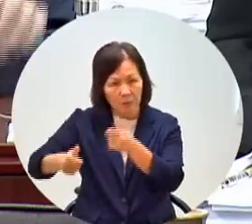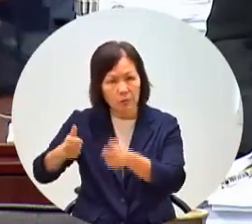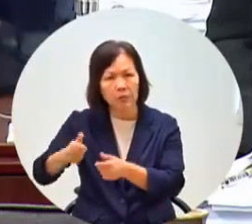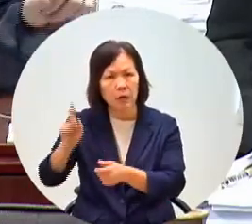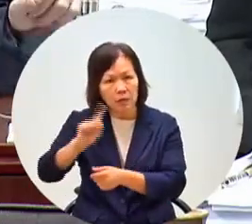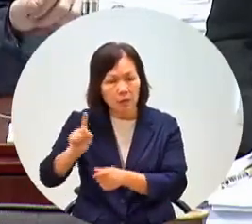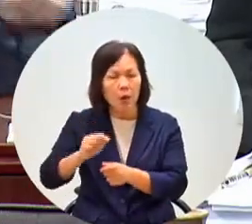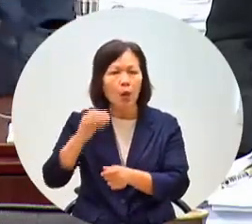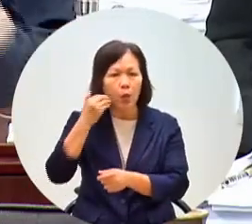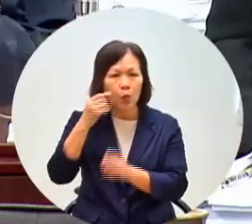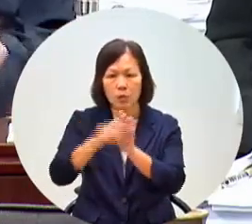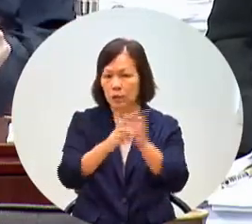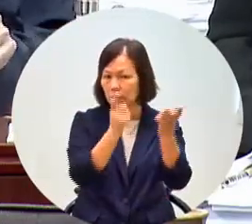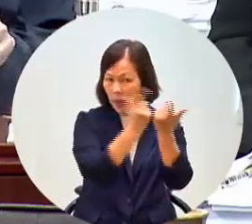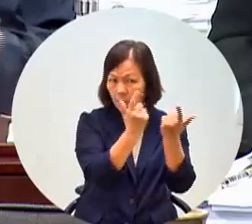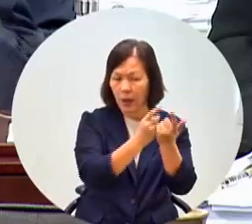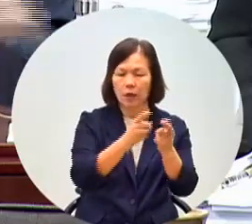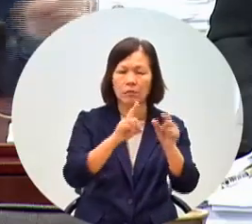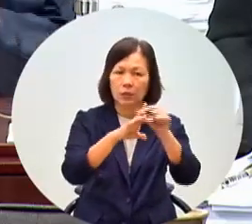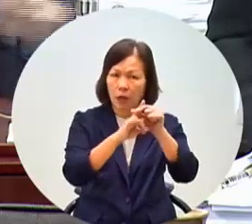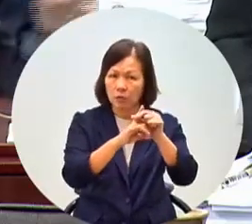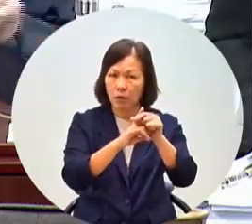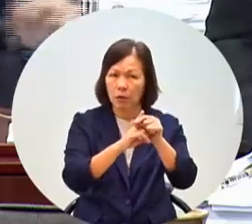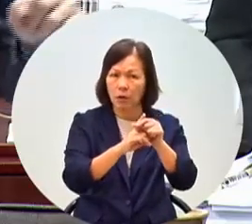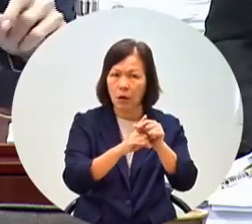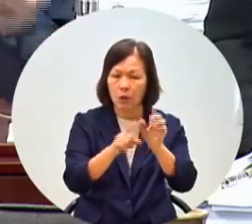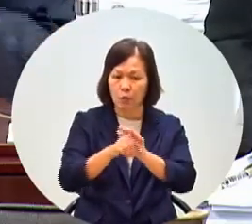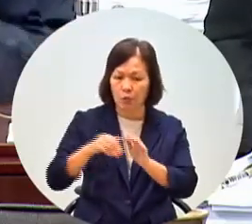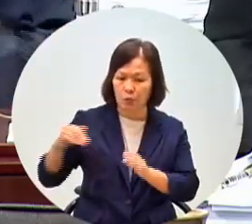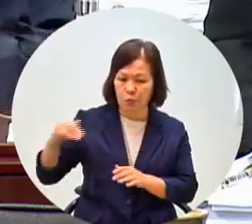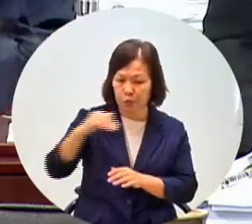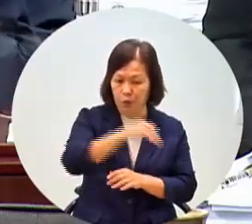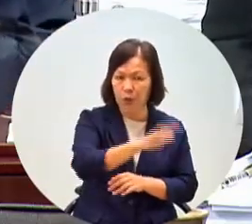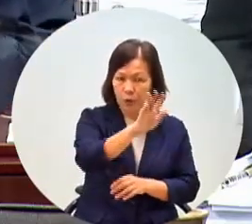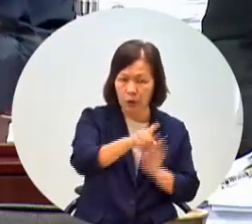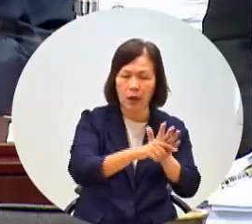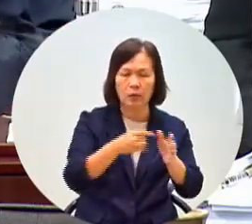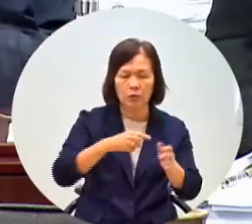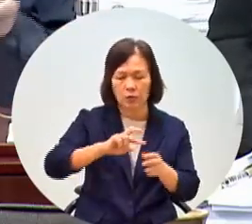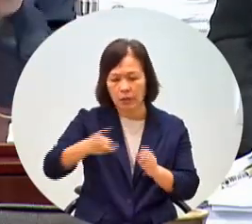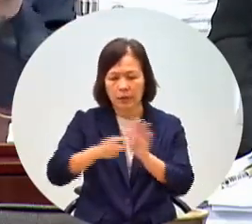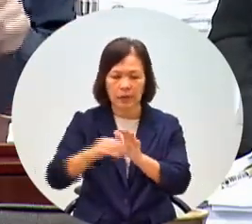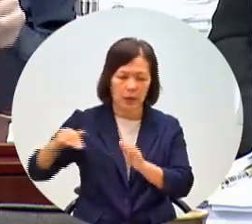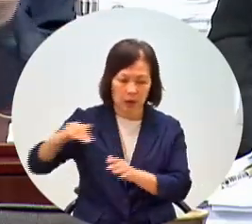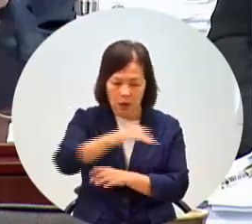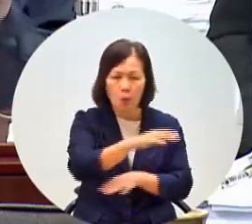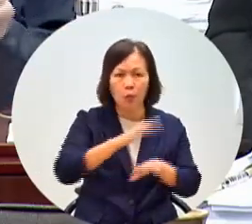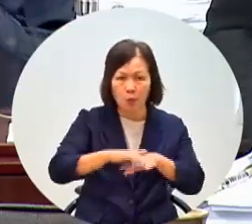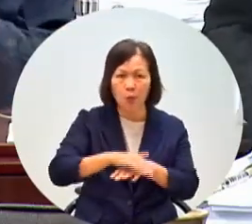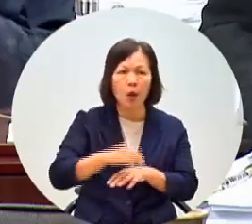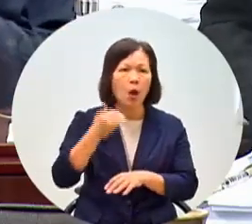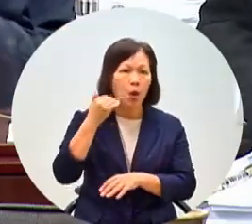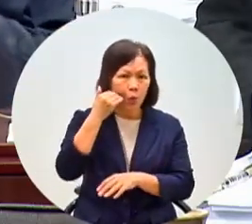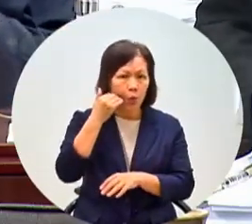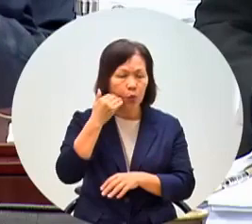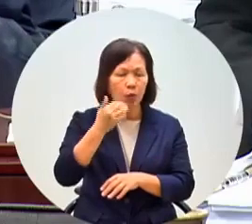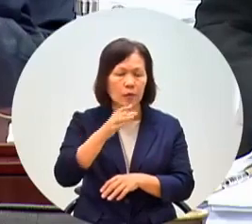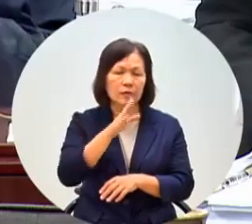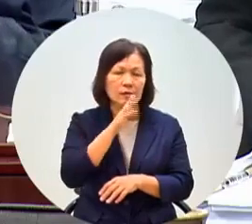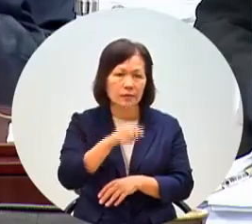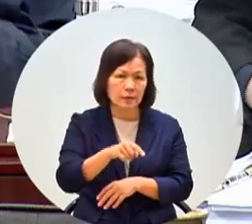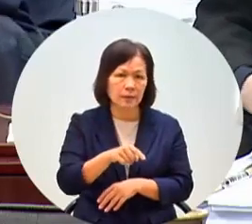你这个台北还是台中，伊个高铁有搞的所在，当然就坐高铁嘛，吼。那告诉讲是使用的